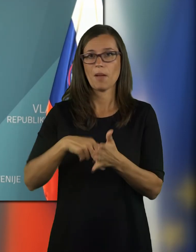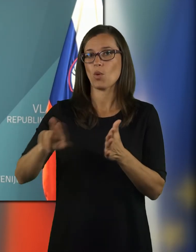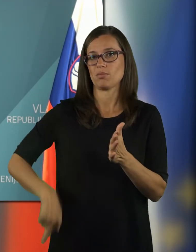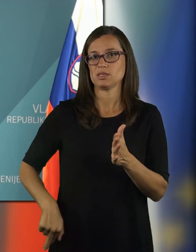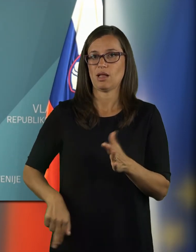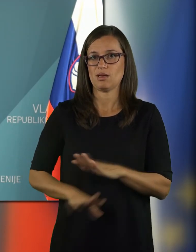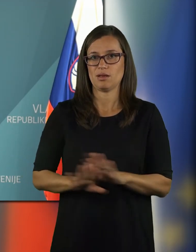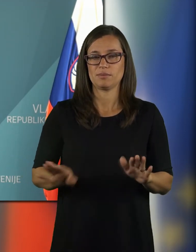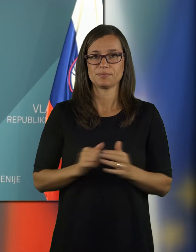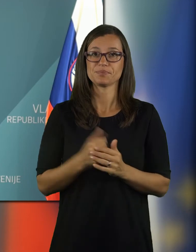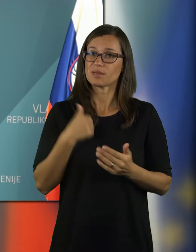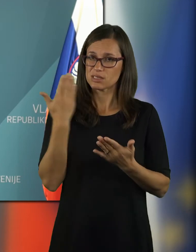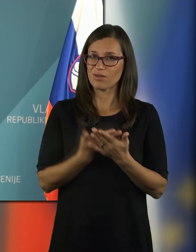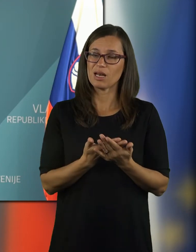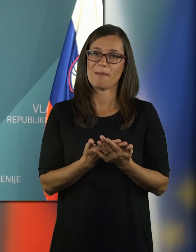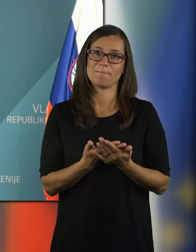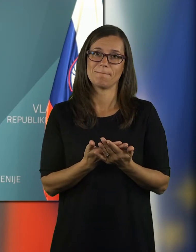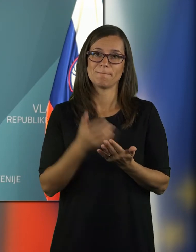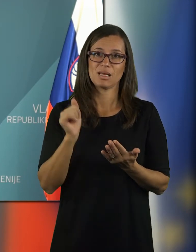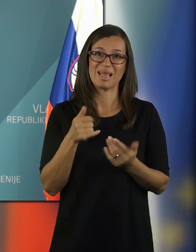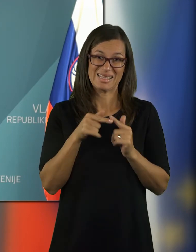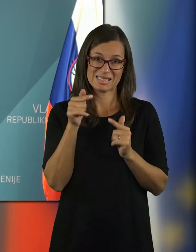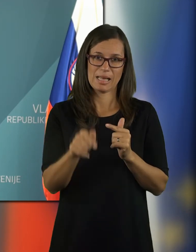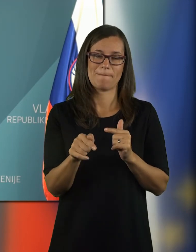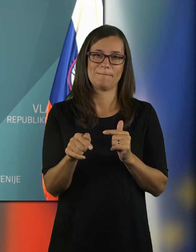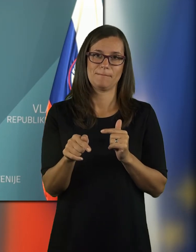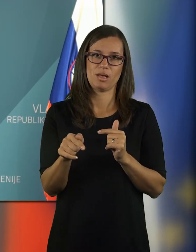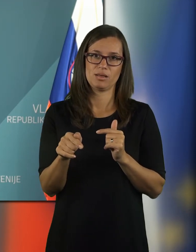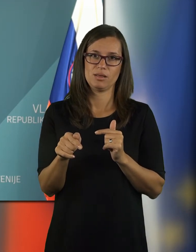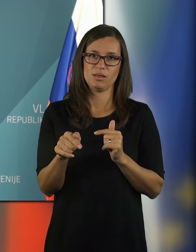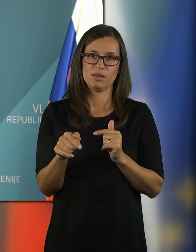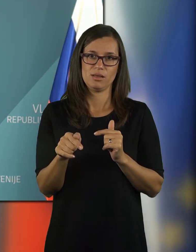podpisali in jaz verjamem, da je s tem